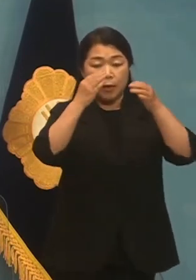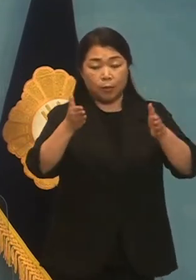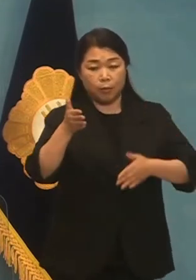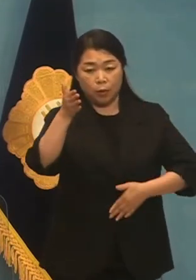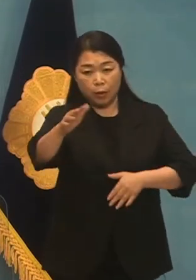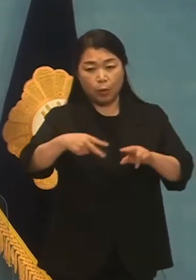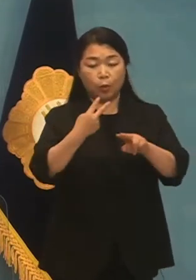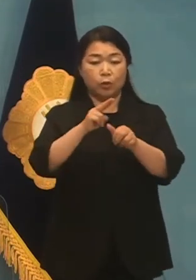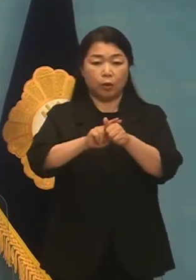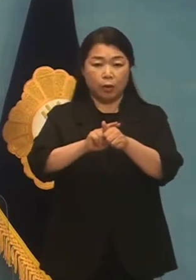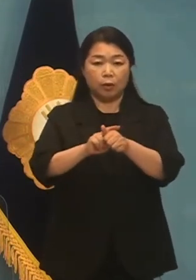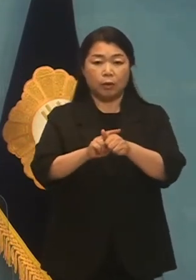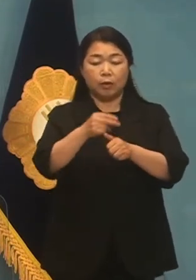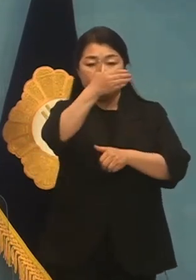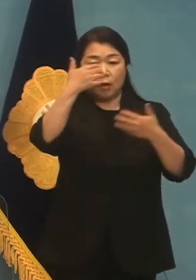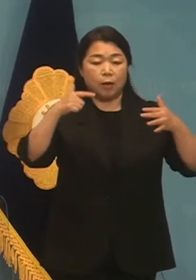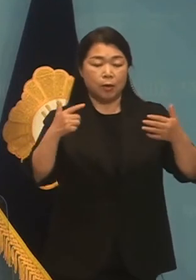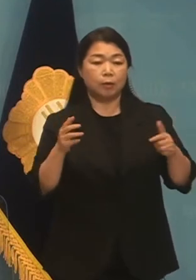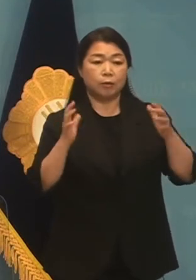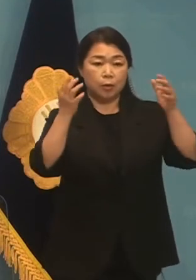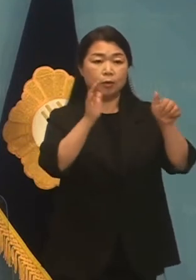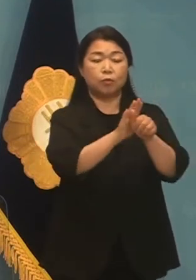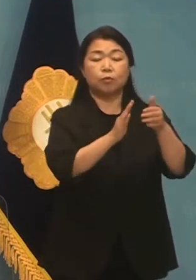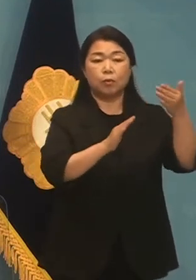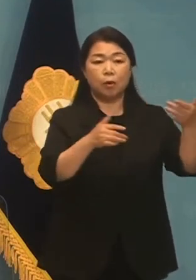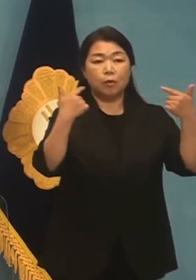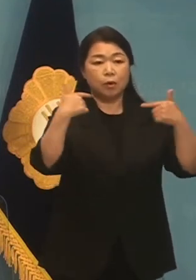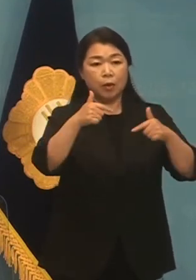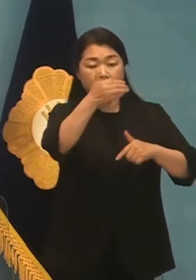도전하는 청년들을 언제나 응원하면서 청년 창업